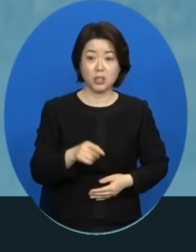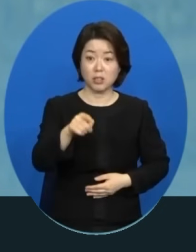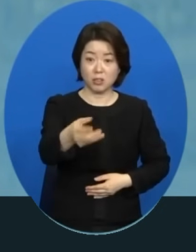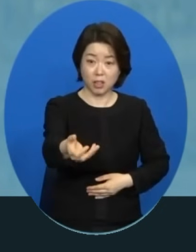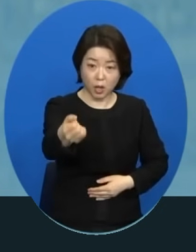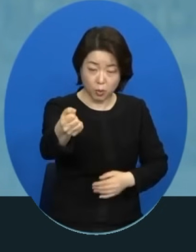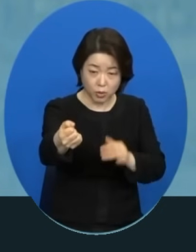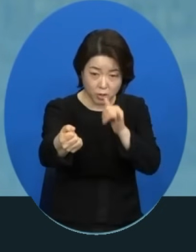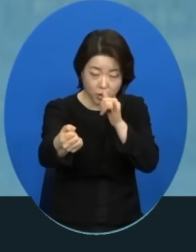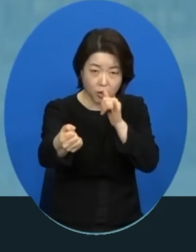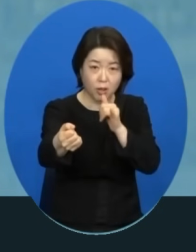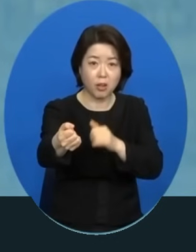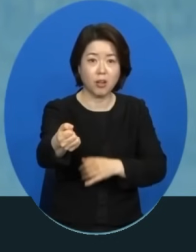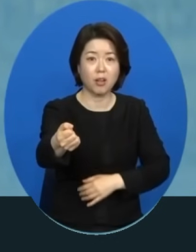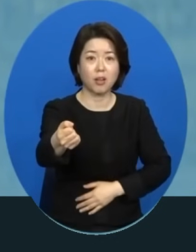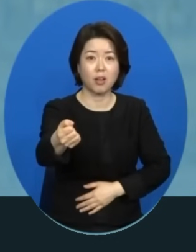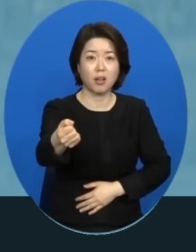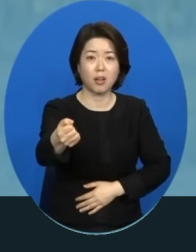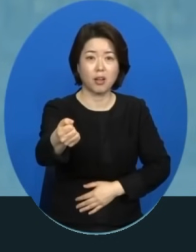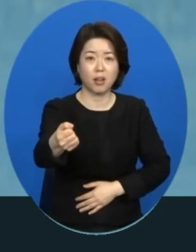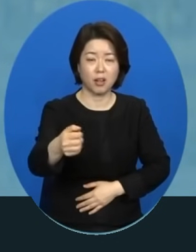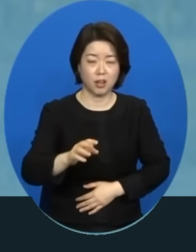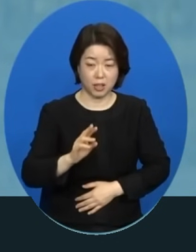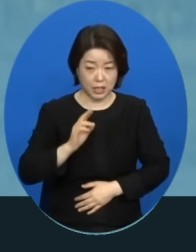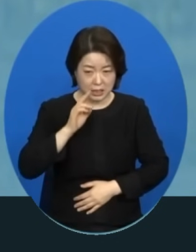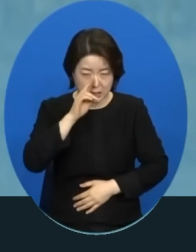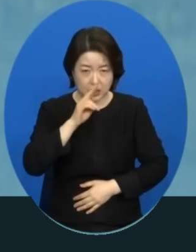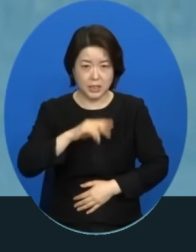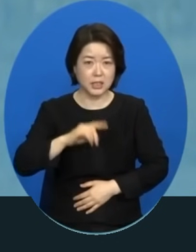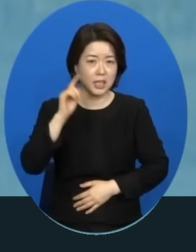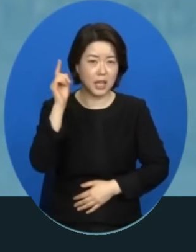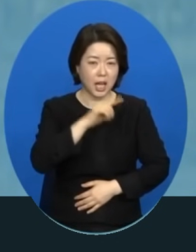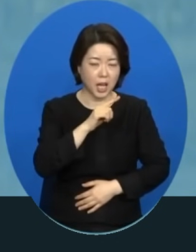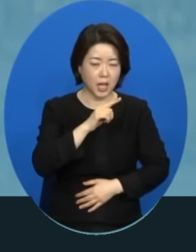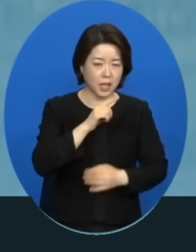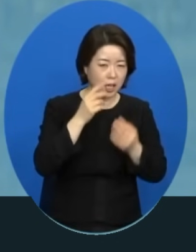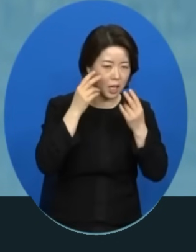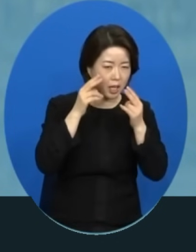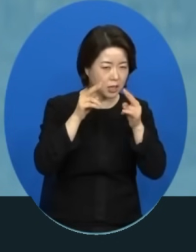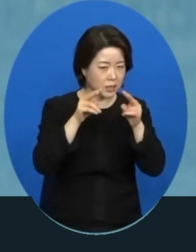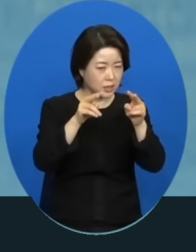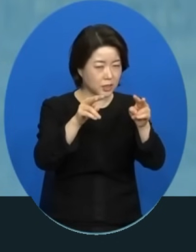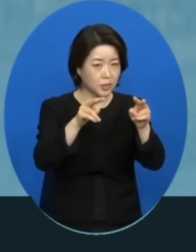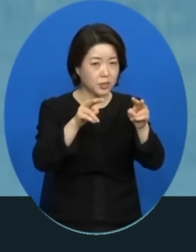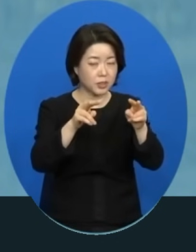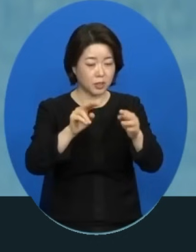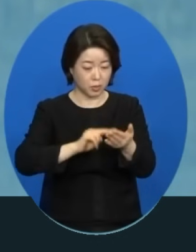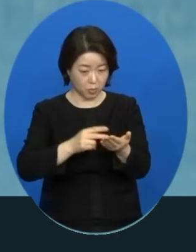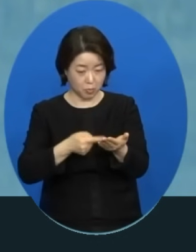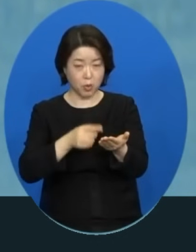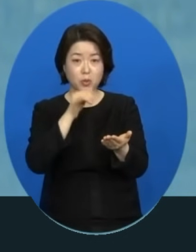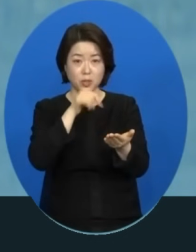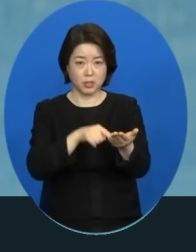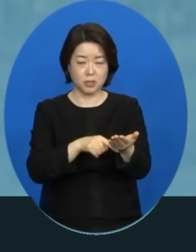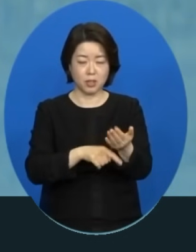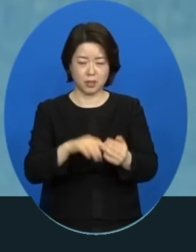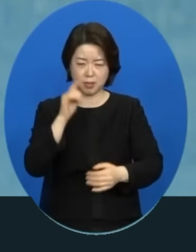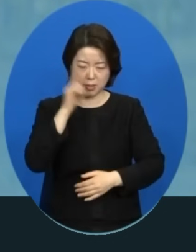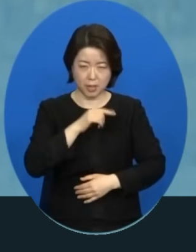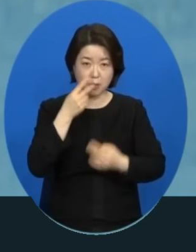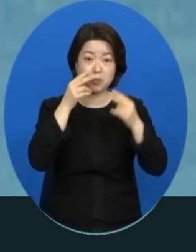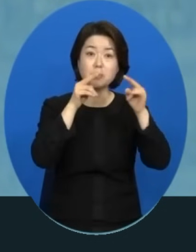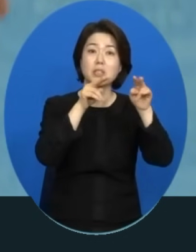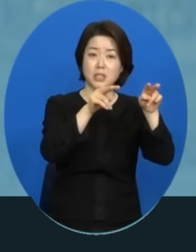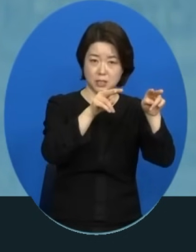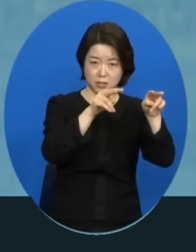갖고 있어요. 그 시기는 악한 시선이라고 성경은 번역합니다. 악한 시선.